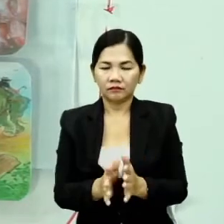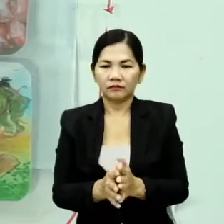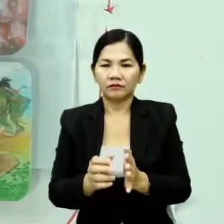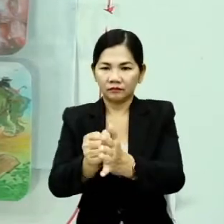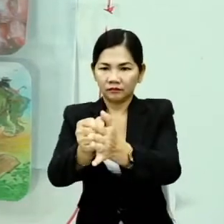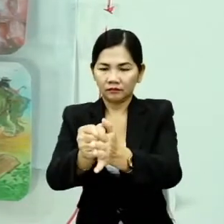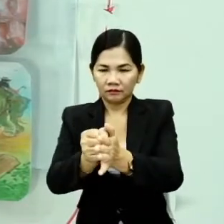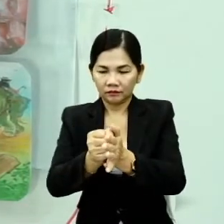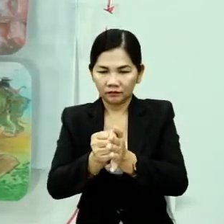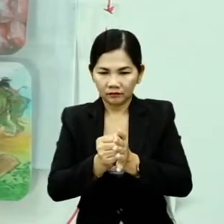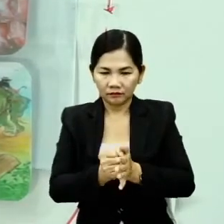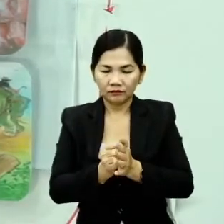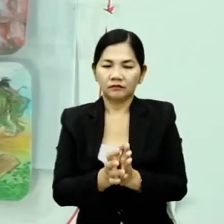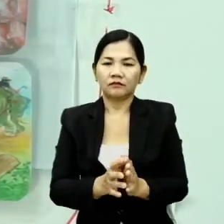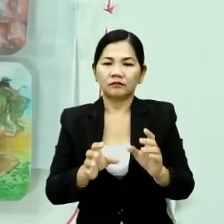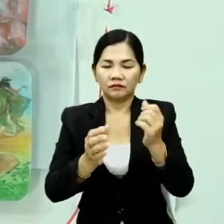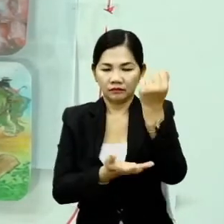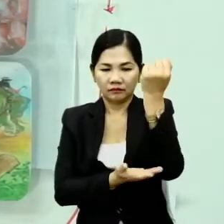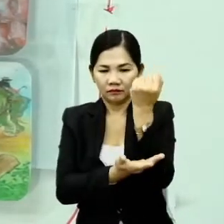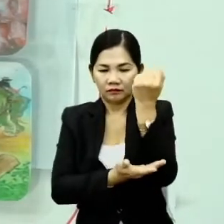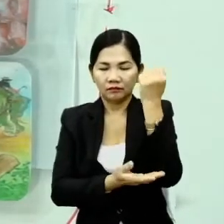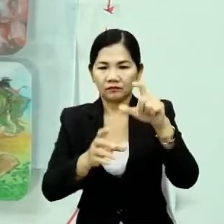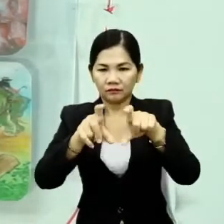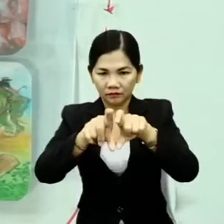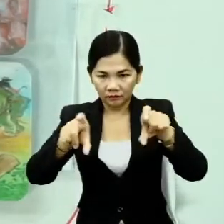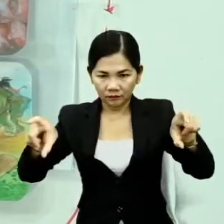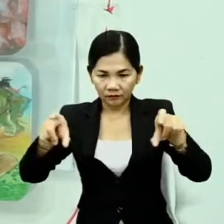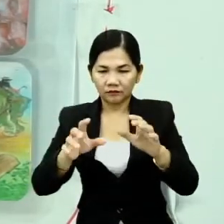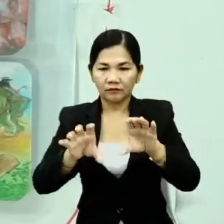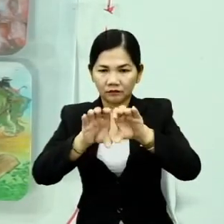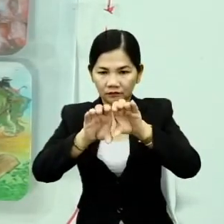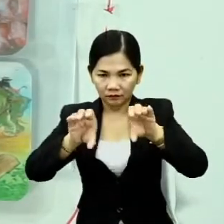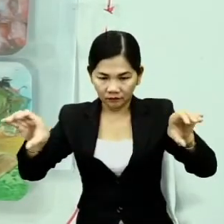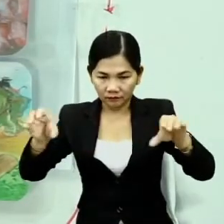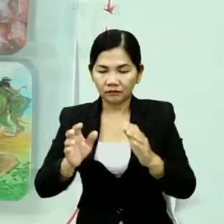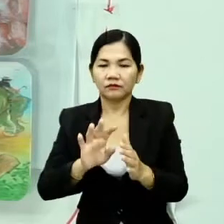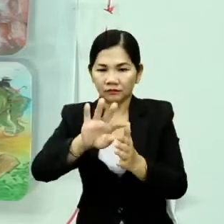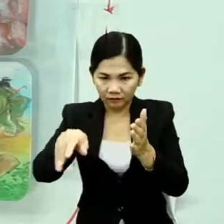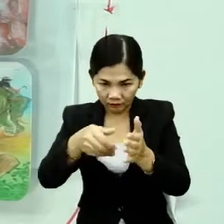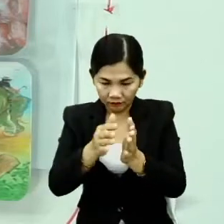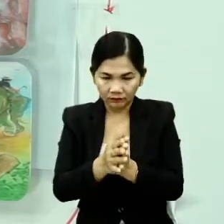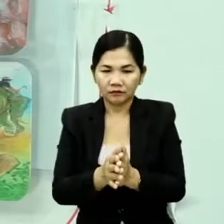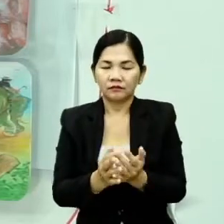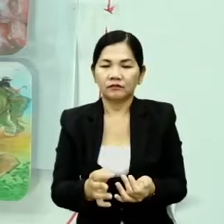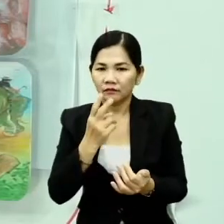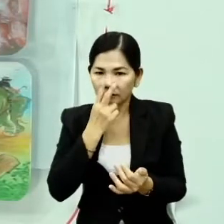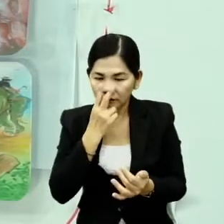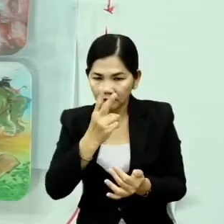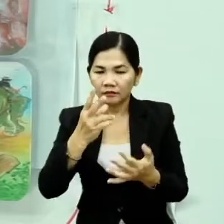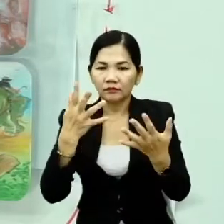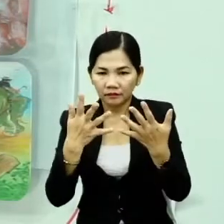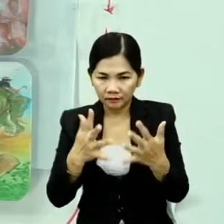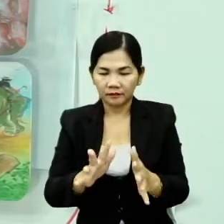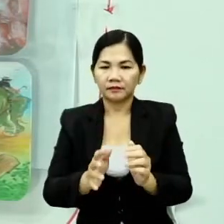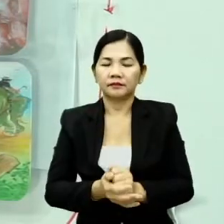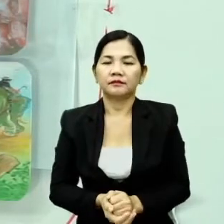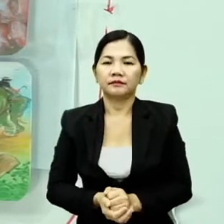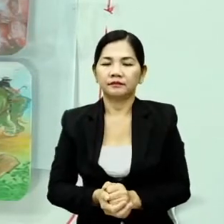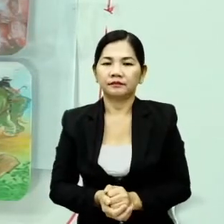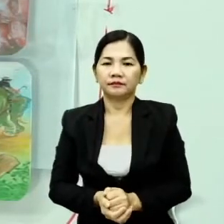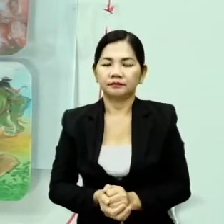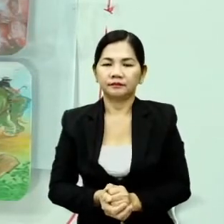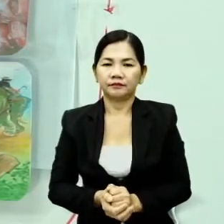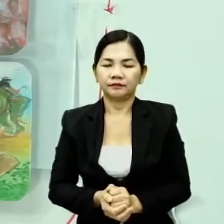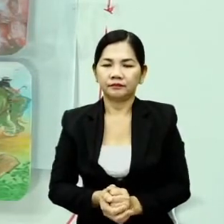ở đầm rấy nó cứ ổ chờ học cha ở con tràn chẳng con tặng ăn khné cha con bán ở sân cây rụp phép cha rồi đòi hời nè con